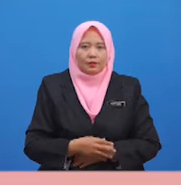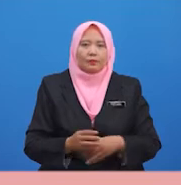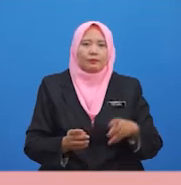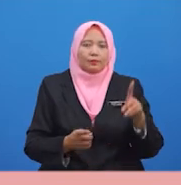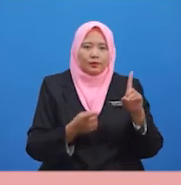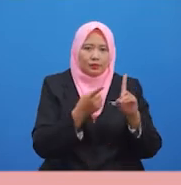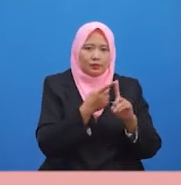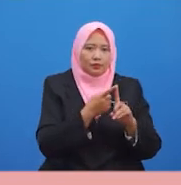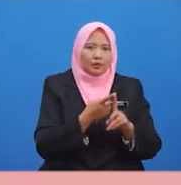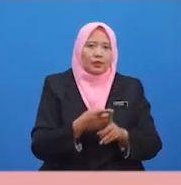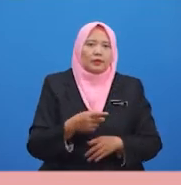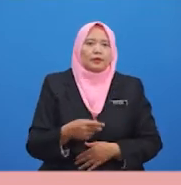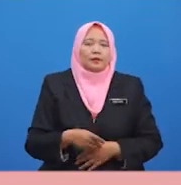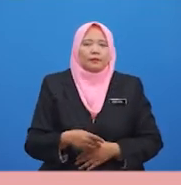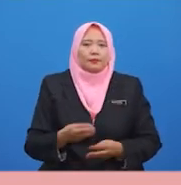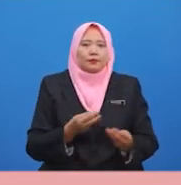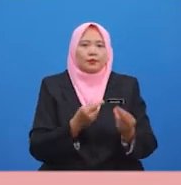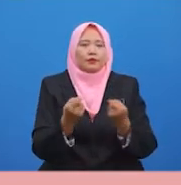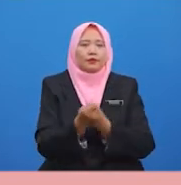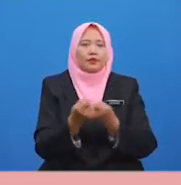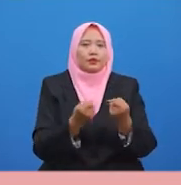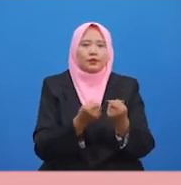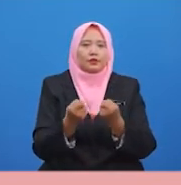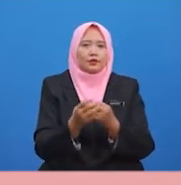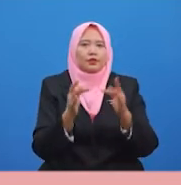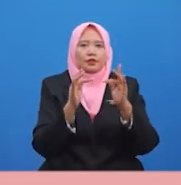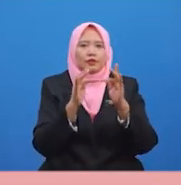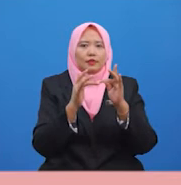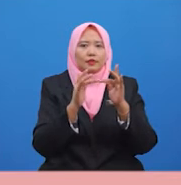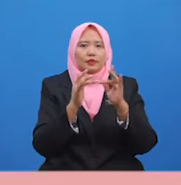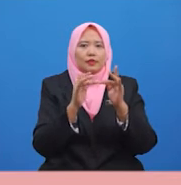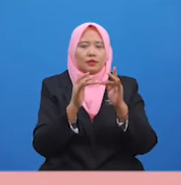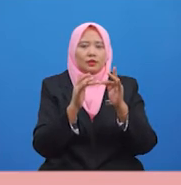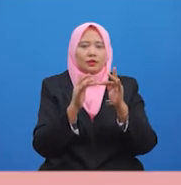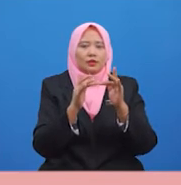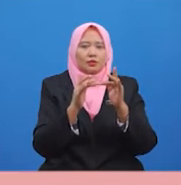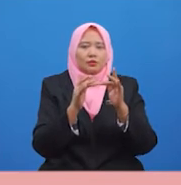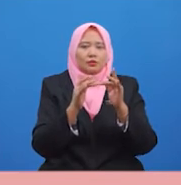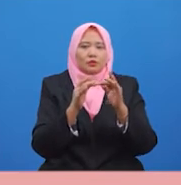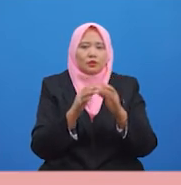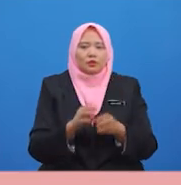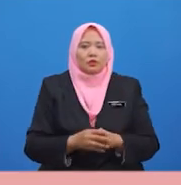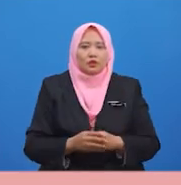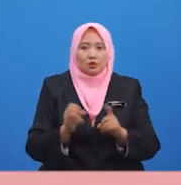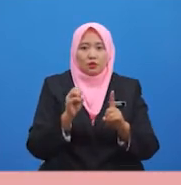menarik. Sila fahami dan jawab soalan kebat berikut.